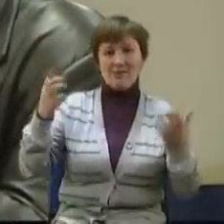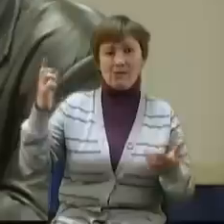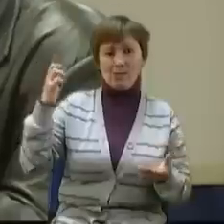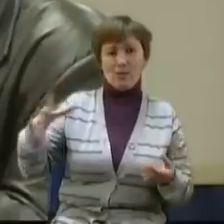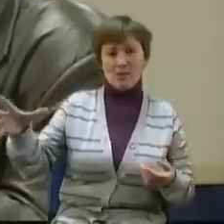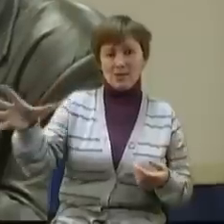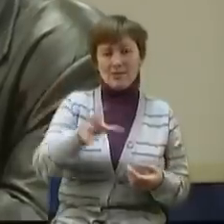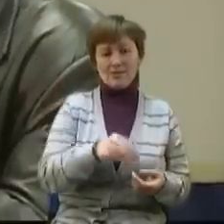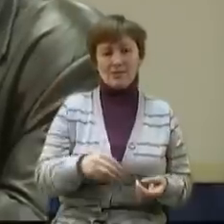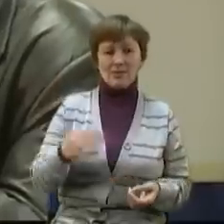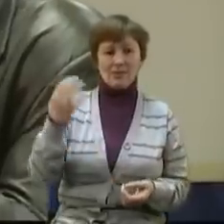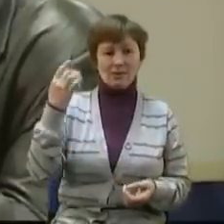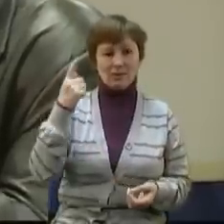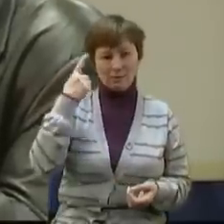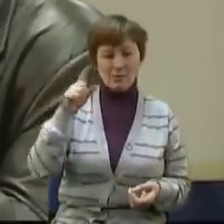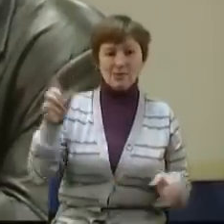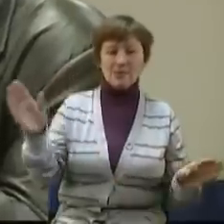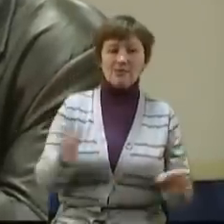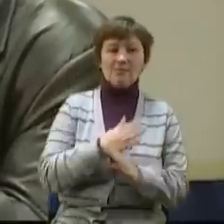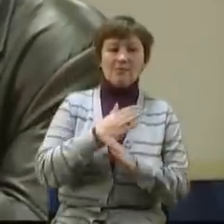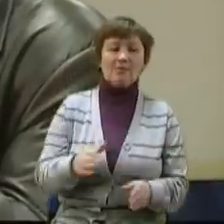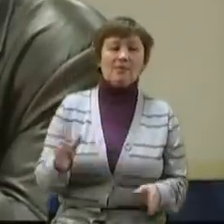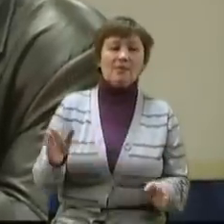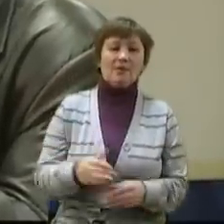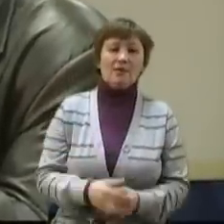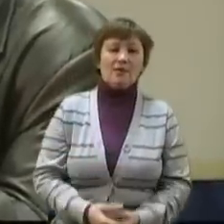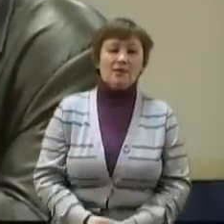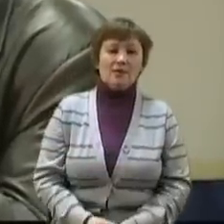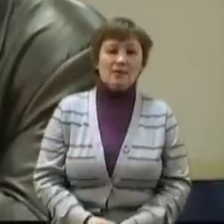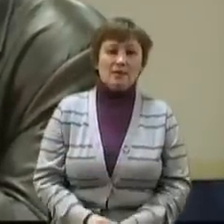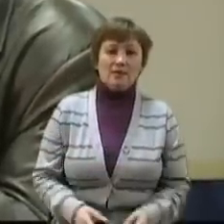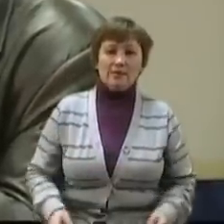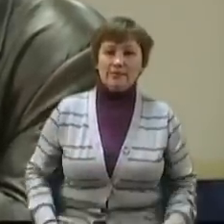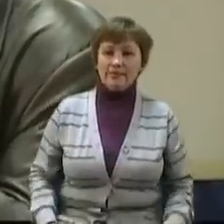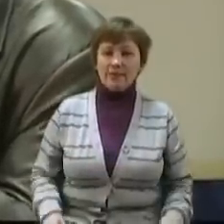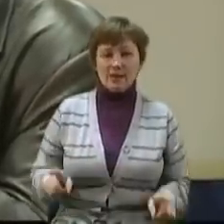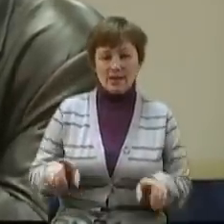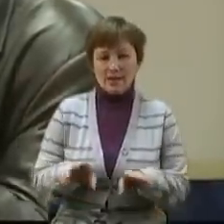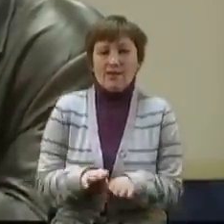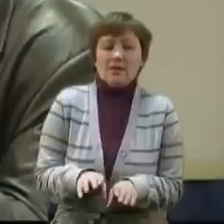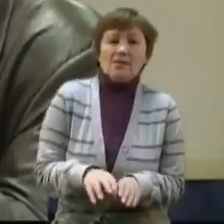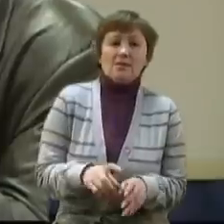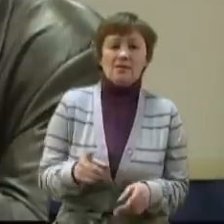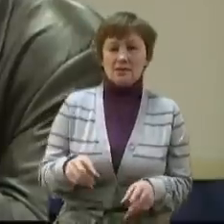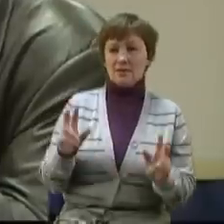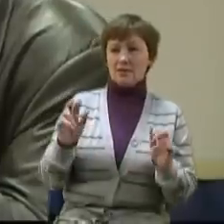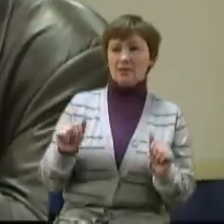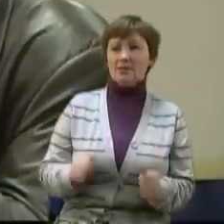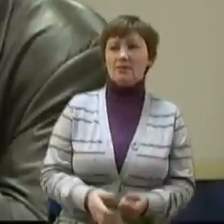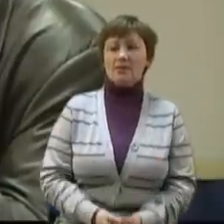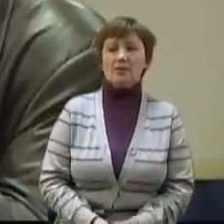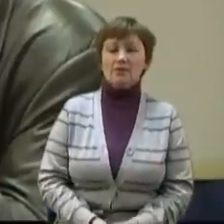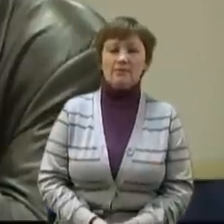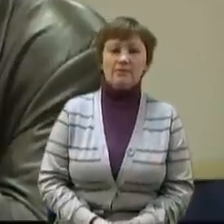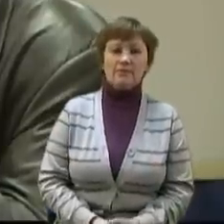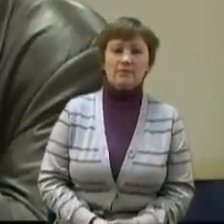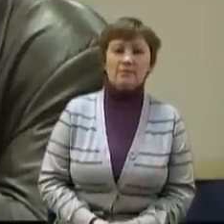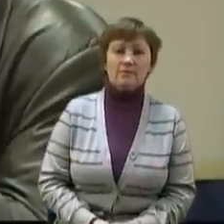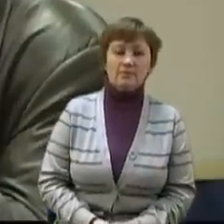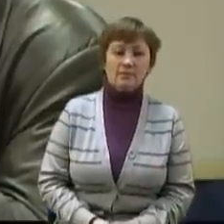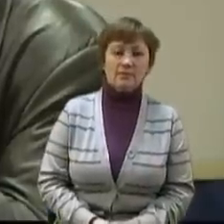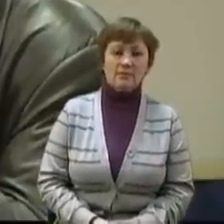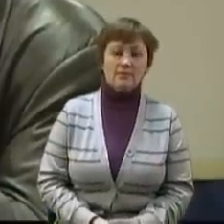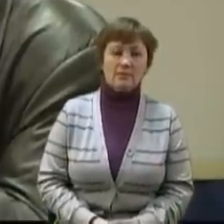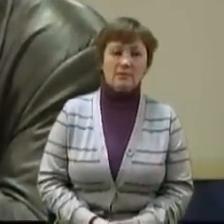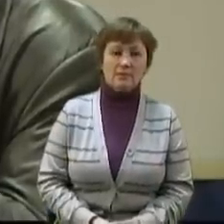Я думаю, что я спою одну, по крайней мере, одну песню, потому что она как раз к той теме. Сюда можно петь или можно в другой микрофон? Можно